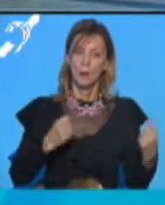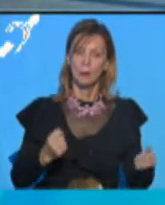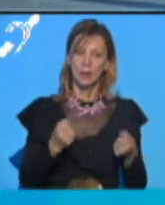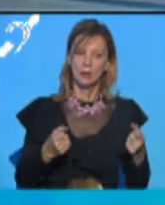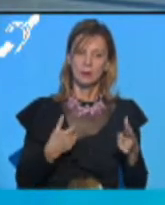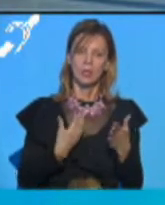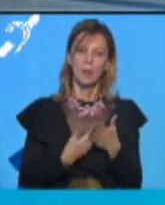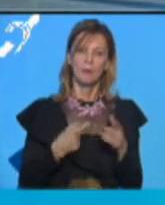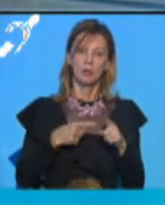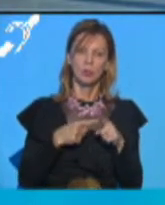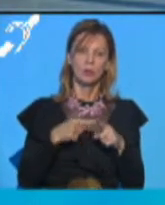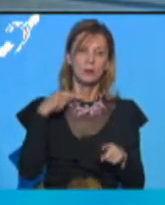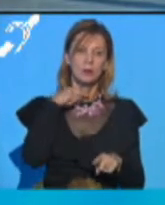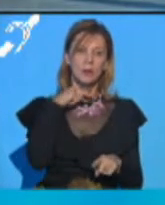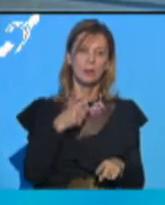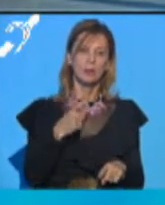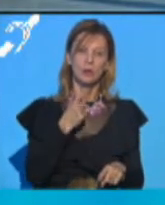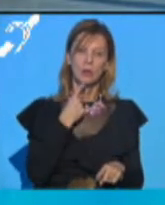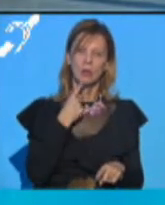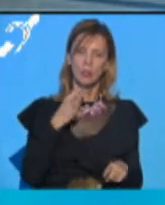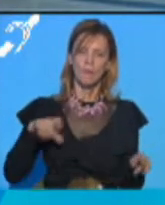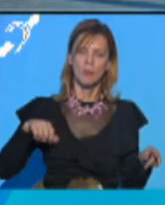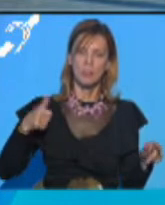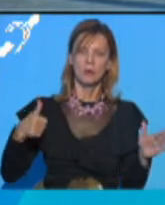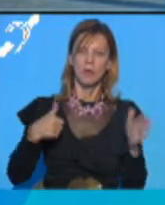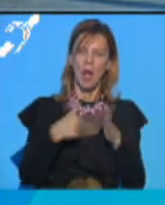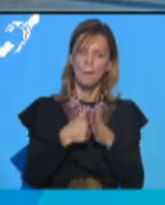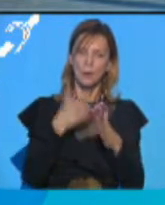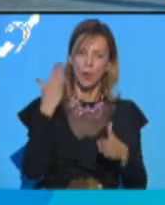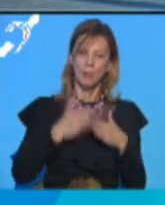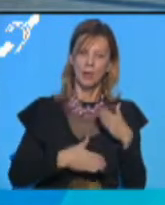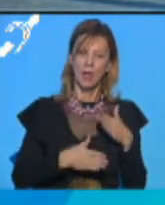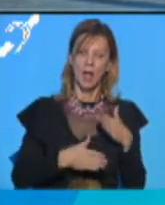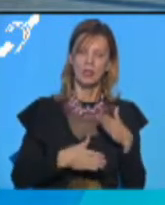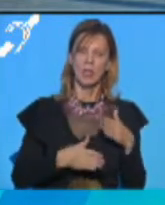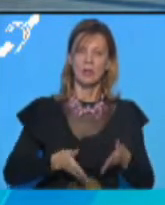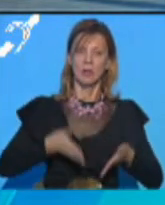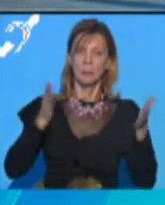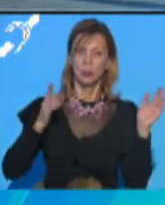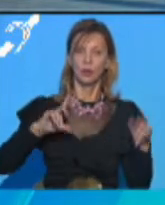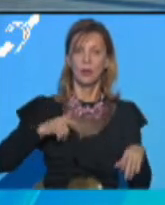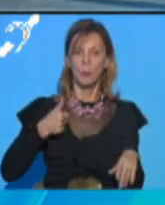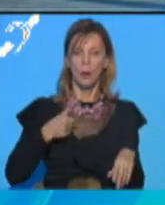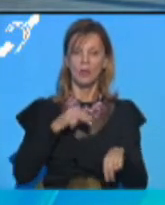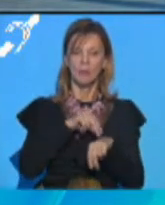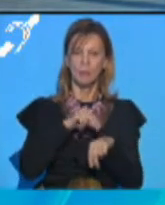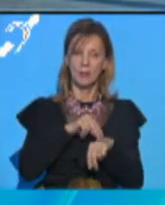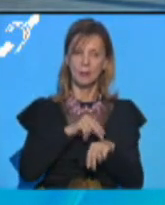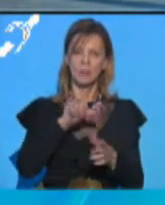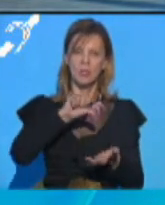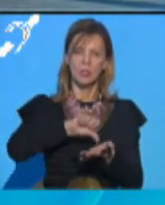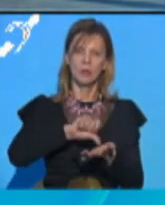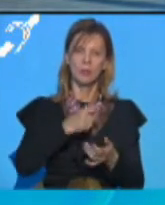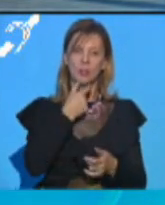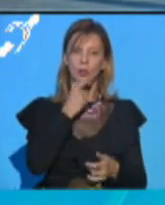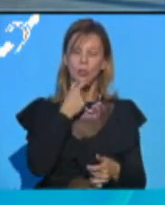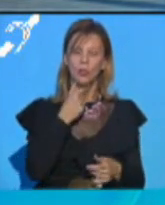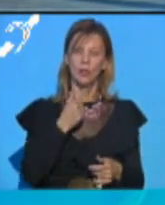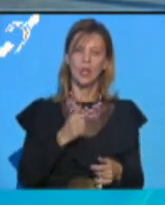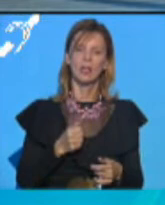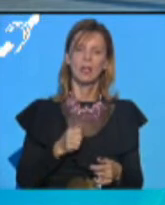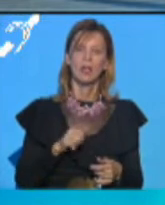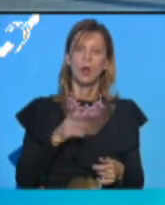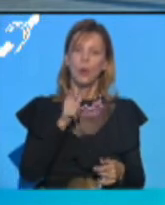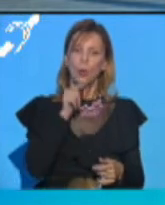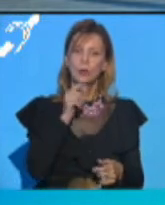Pregătirile pentru târgul de Crăciun din Craiova sunt pe ultima sută de metri. Magia sărbătorilor poate fi deja resimțită în centrul vechi și piața Mihai